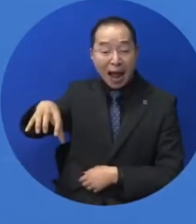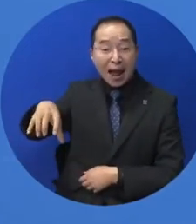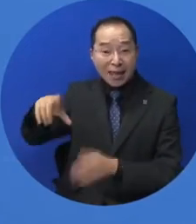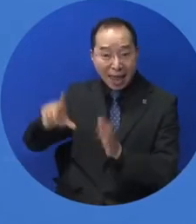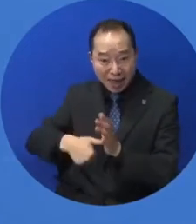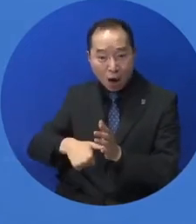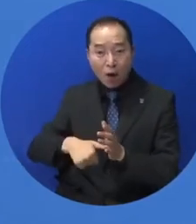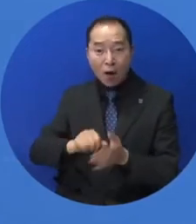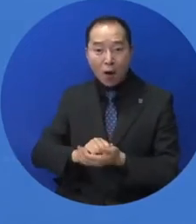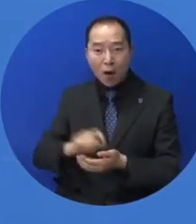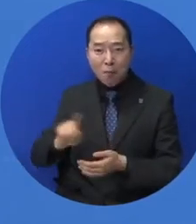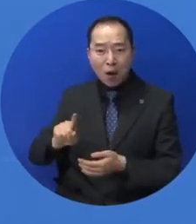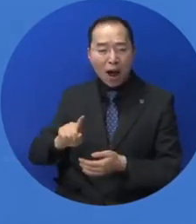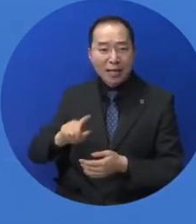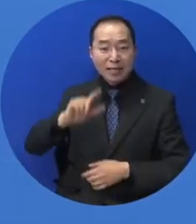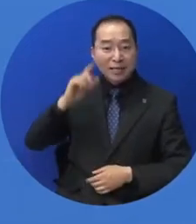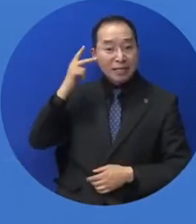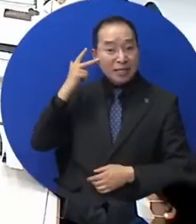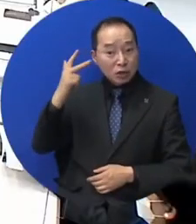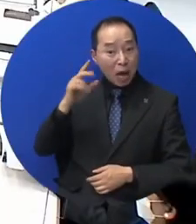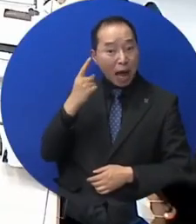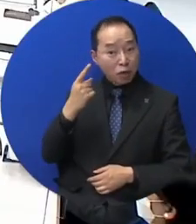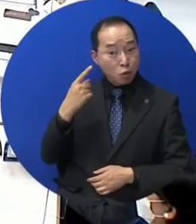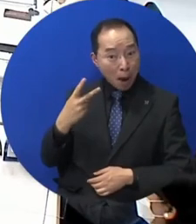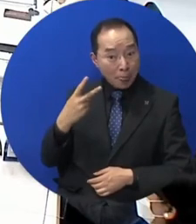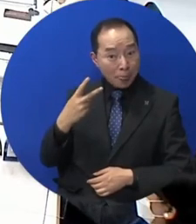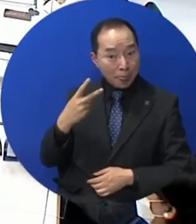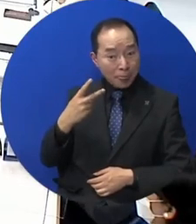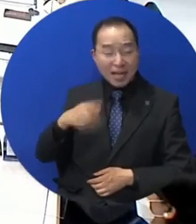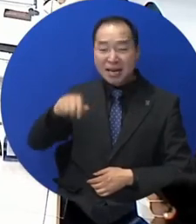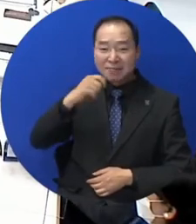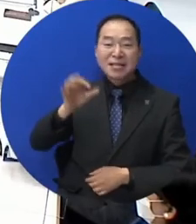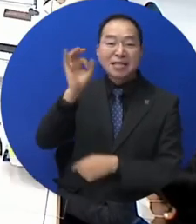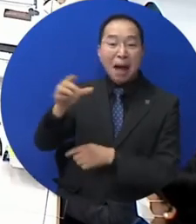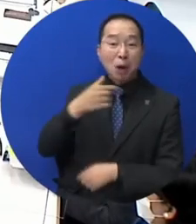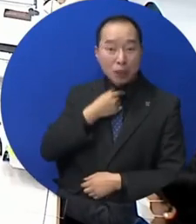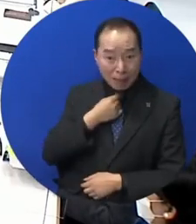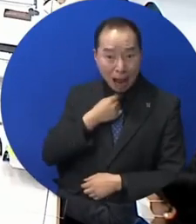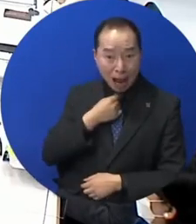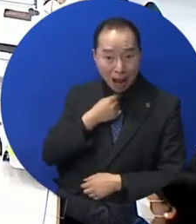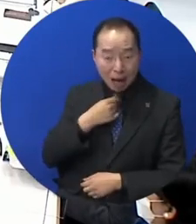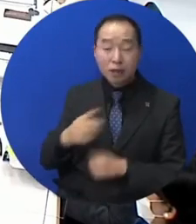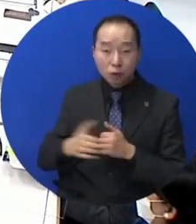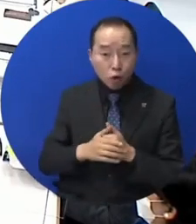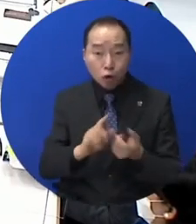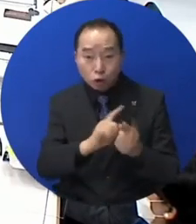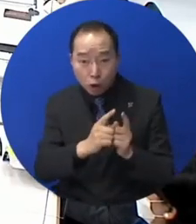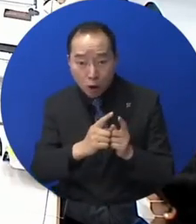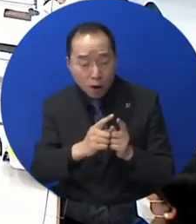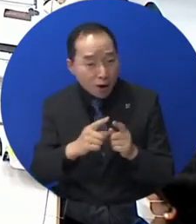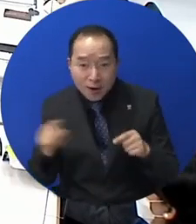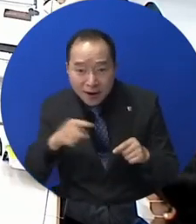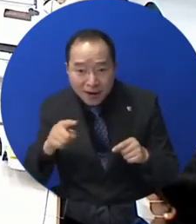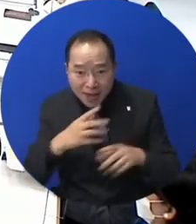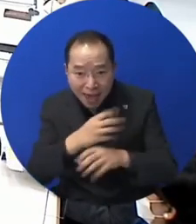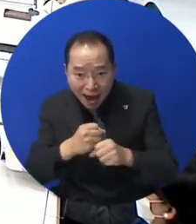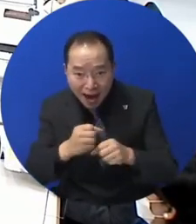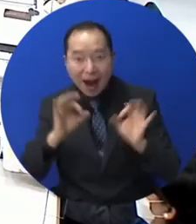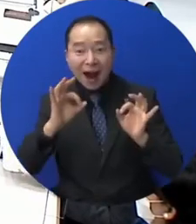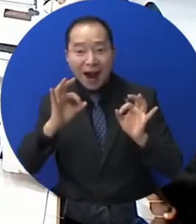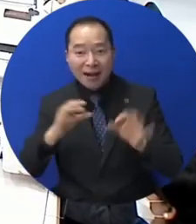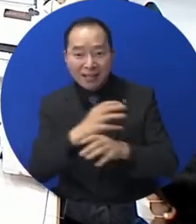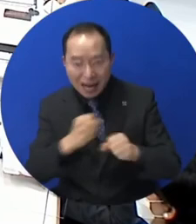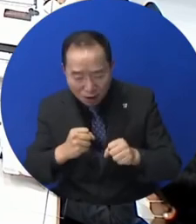때 뭐 일주일에 한두 번씩 음식을 사 먹고 싶다. 이런 것을 서로 계약을 통해서 약속을